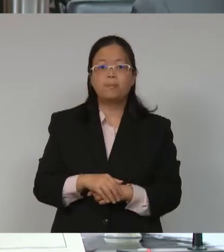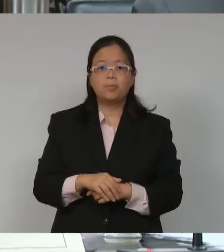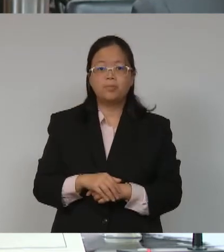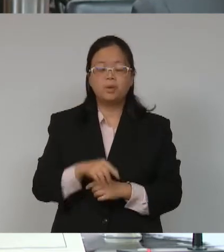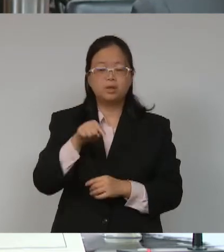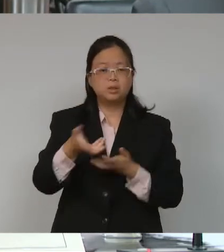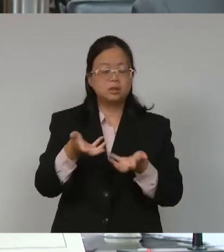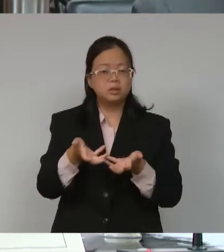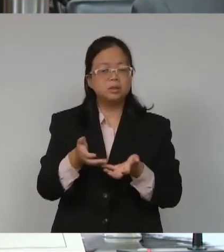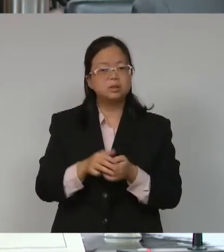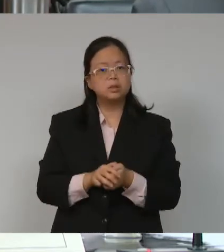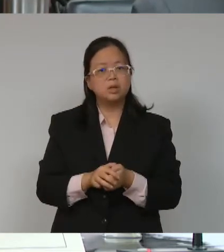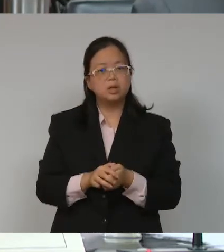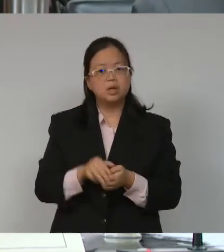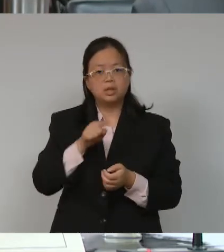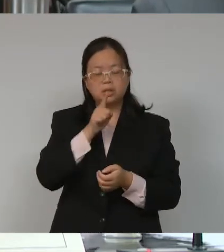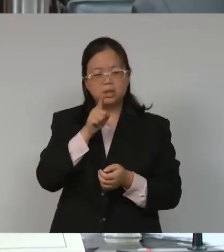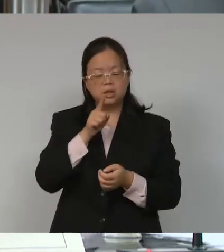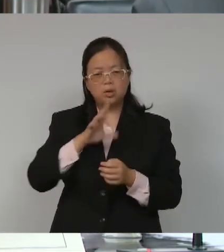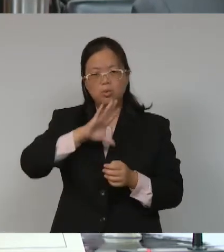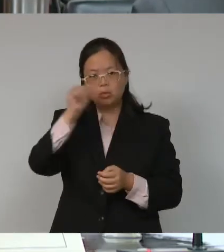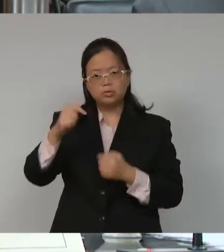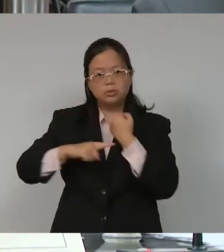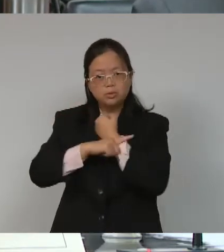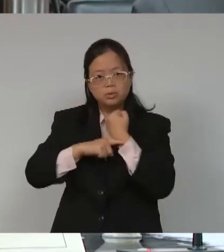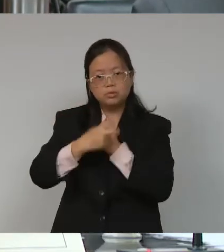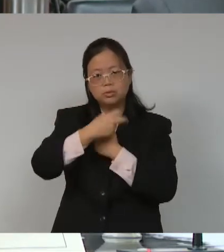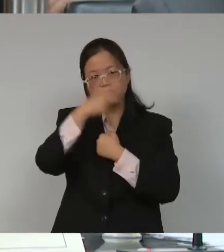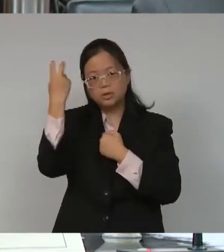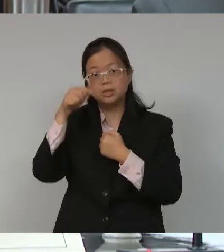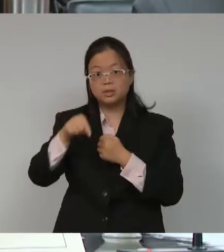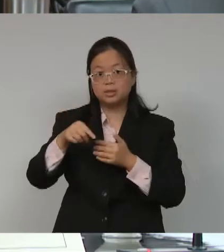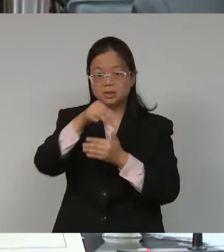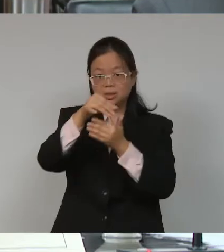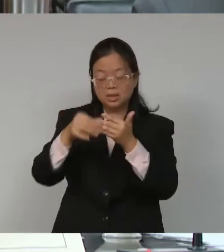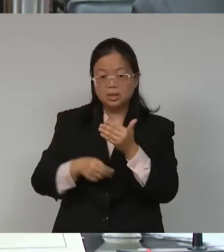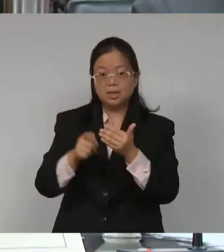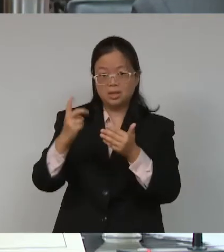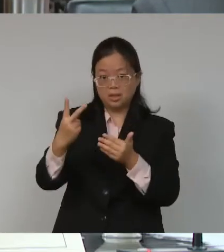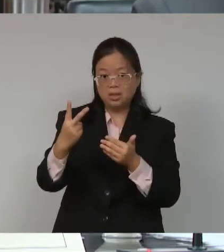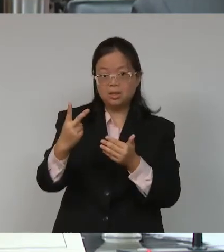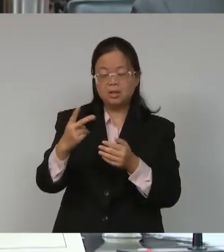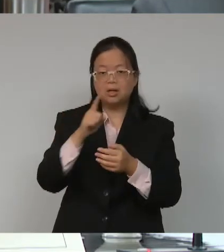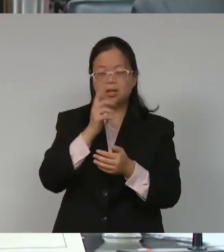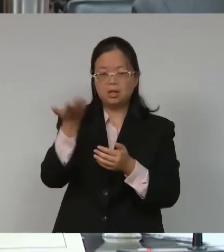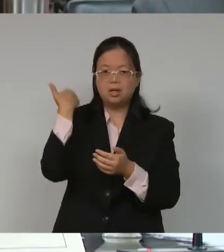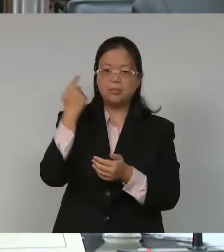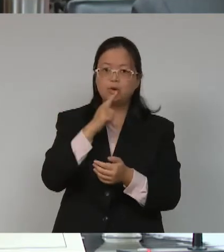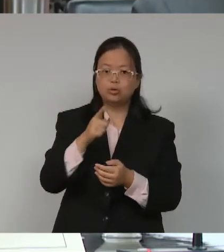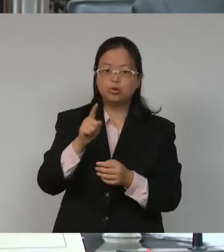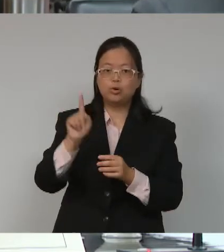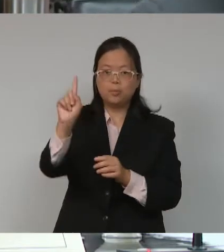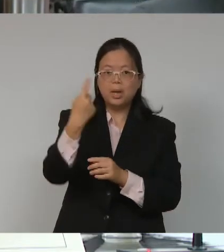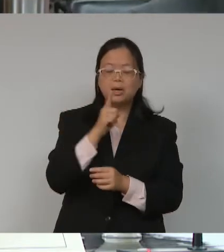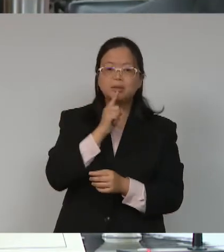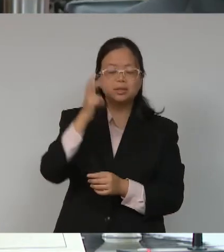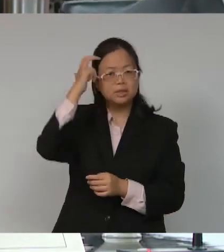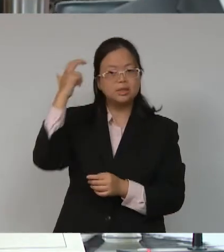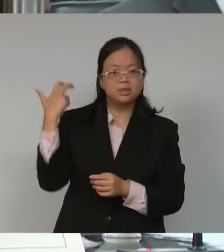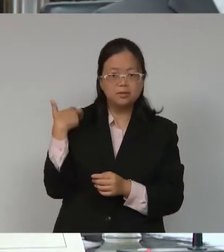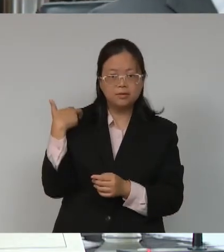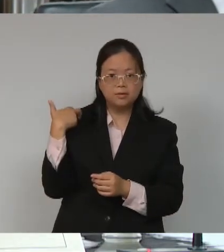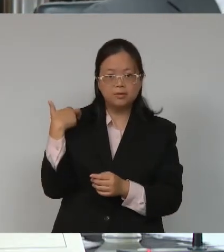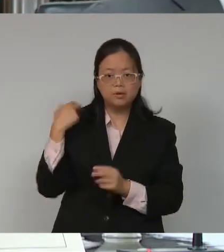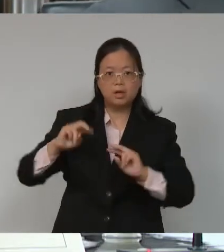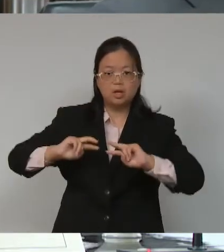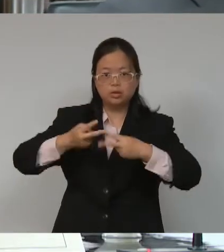下原来这个条文在修正的时候，它最早的时候它其实是有所谓的宪法修正案的复决，